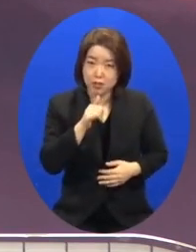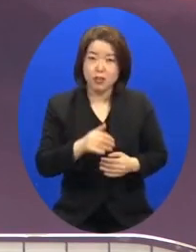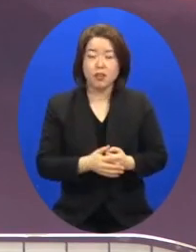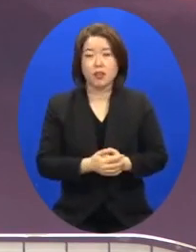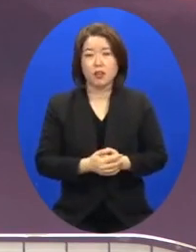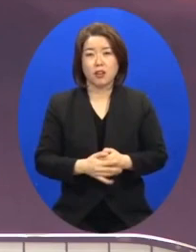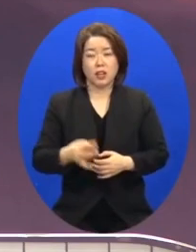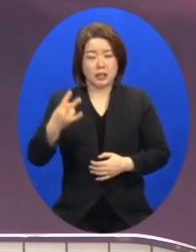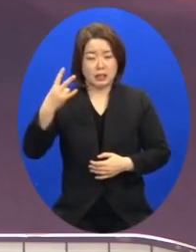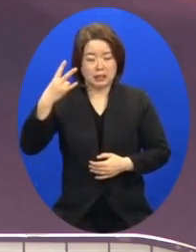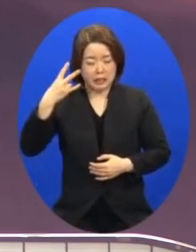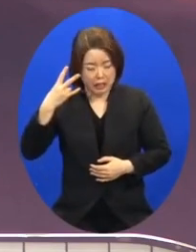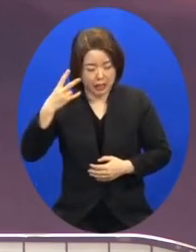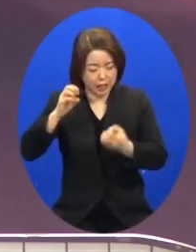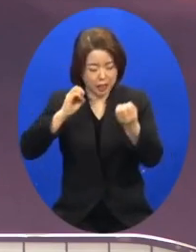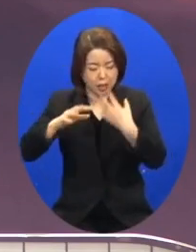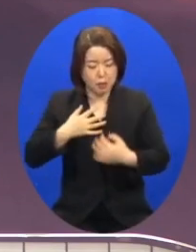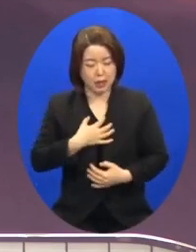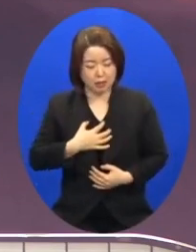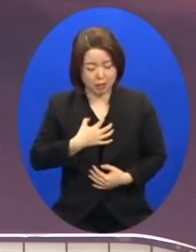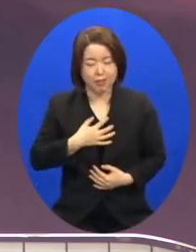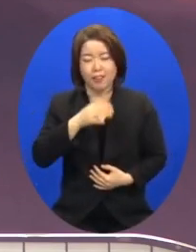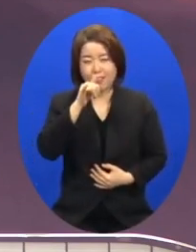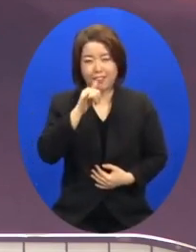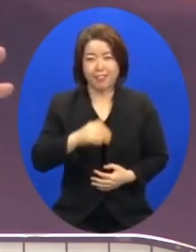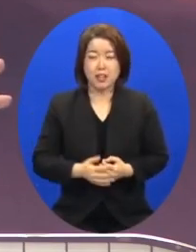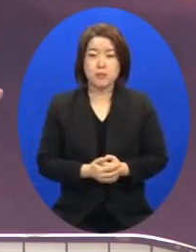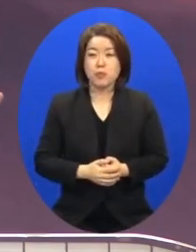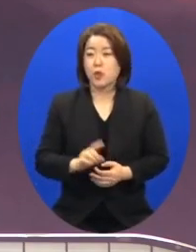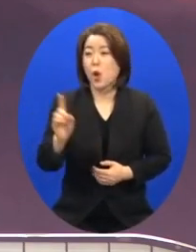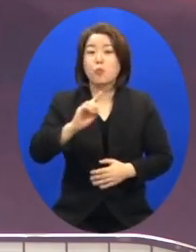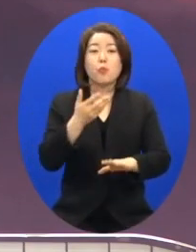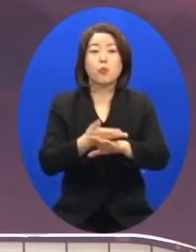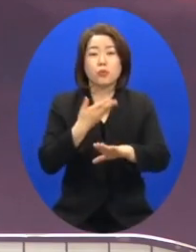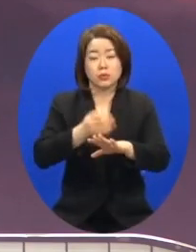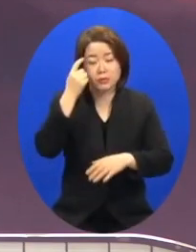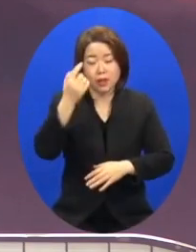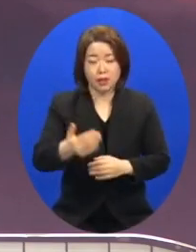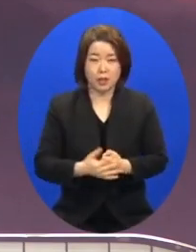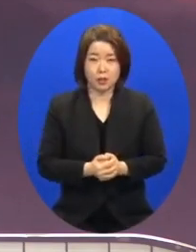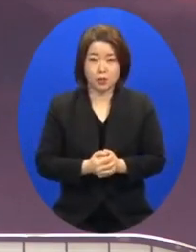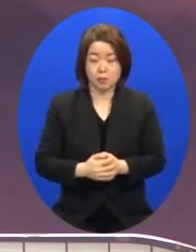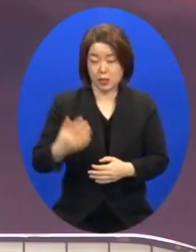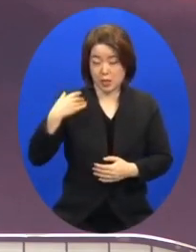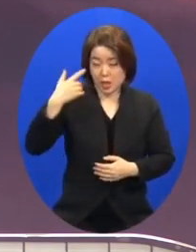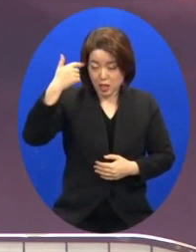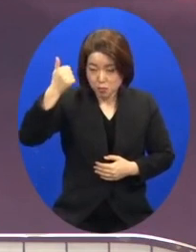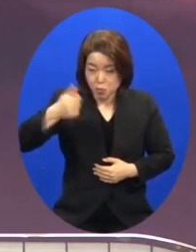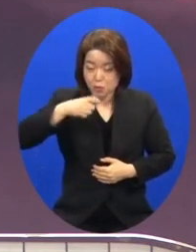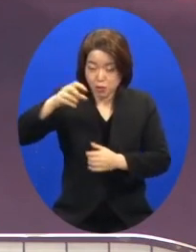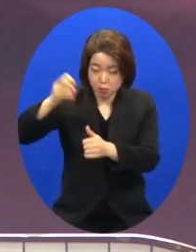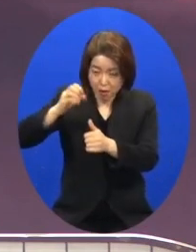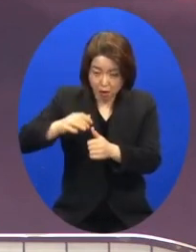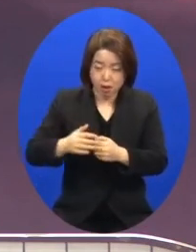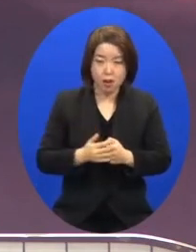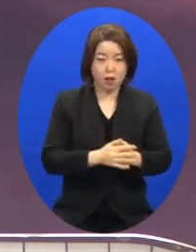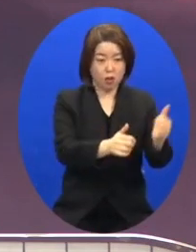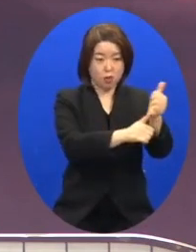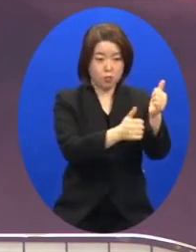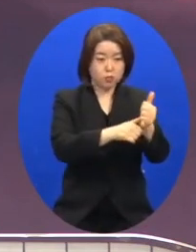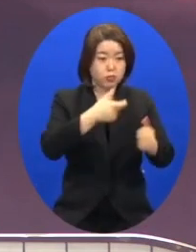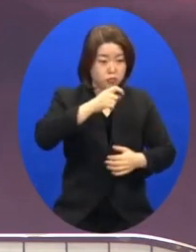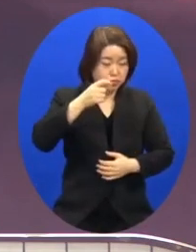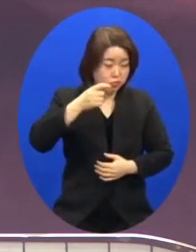이해할 까봐 걱정이 돼 있습니까 모아 잘라요 단 이 목사는 제 3대 받으나 부목사 한테 세례받은 아